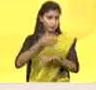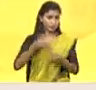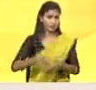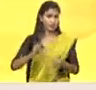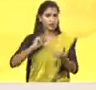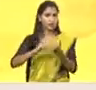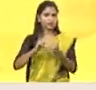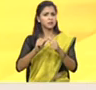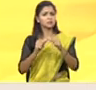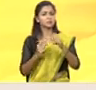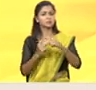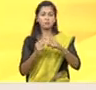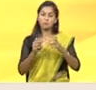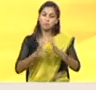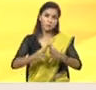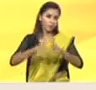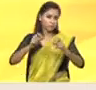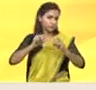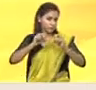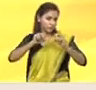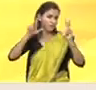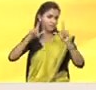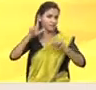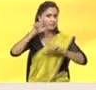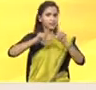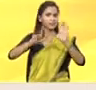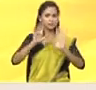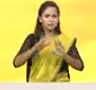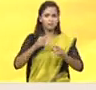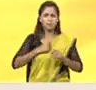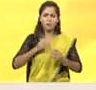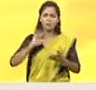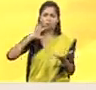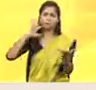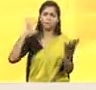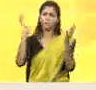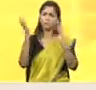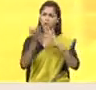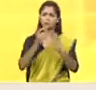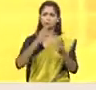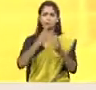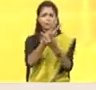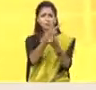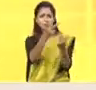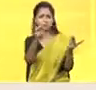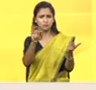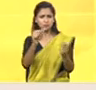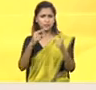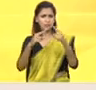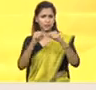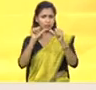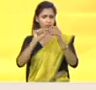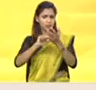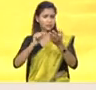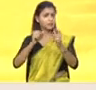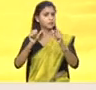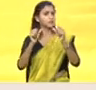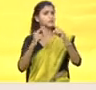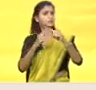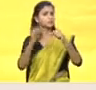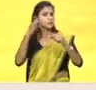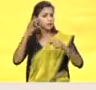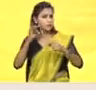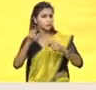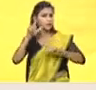बहुत ही अद्भुत भाषा है। मैं दुनिया भर के सभी तेलुगु भाषियों को